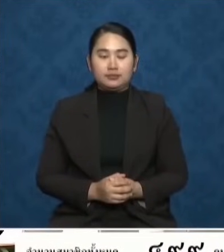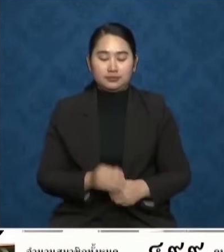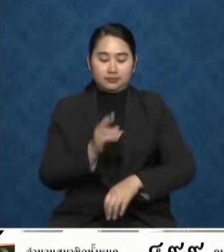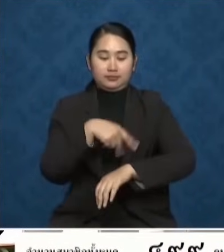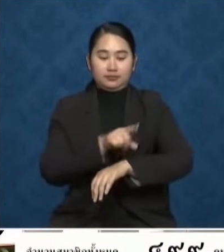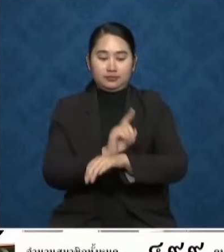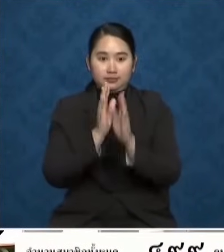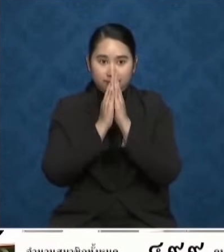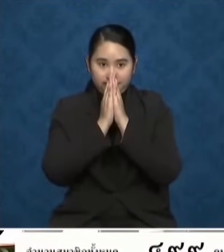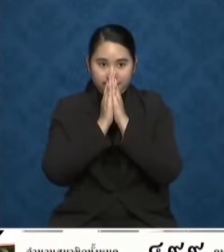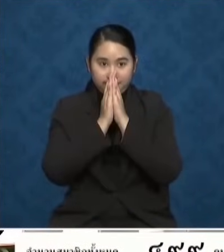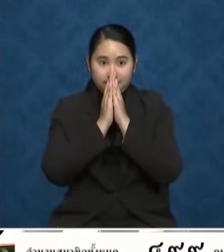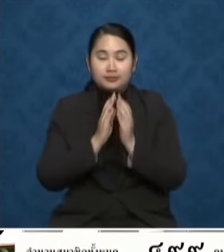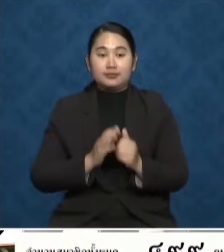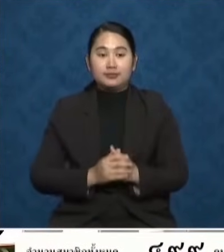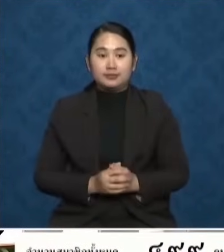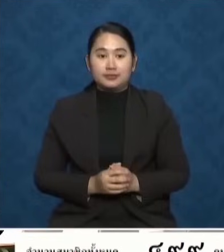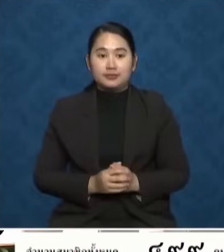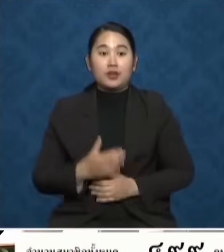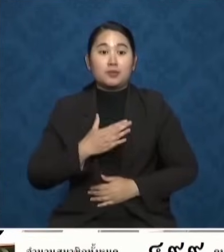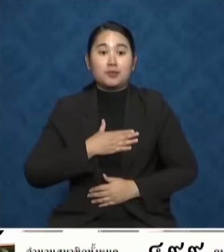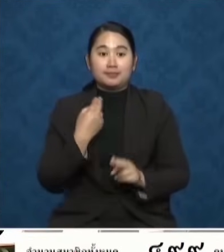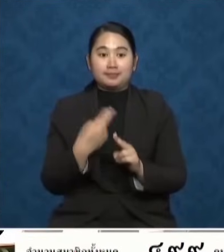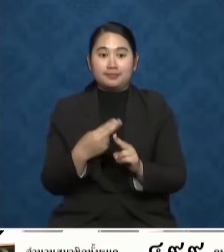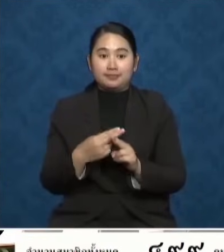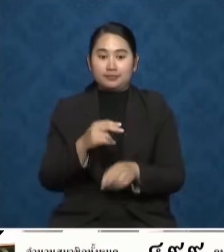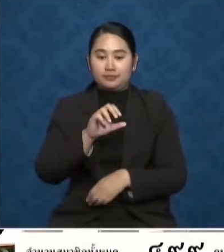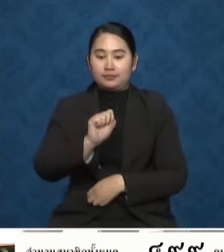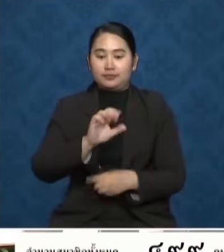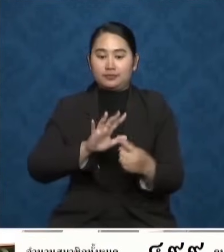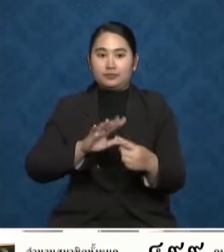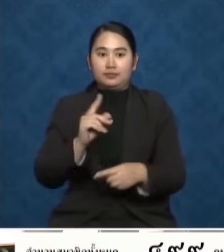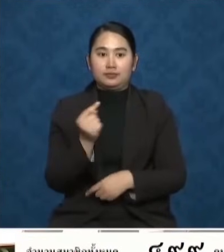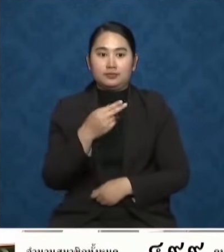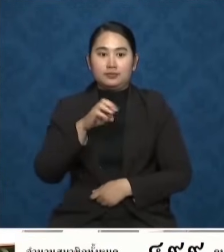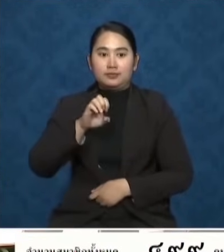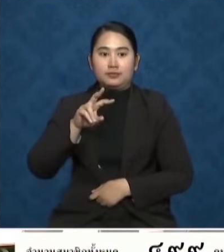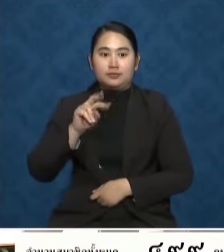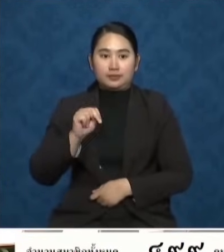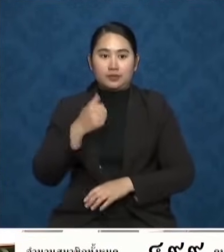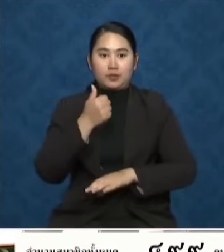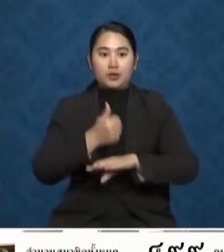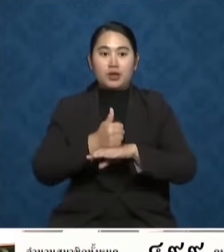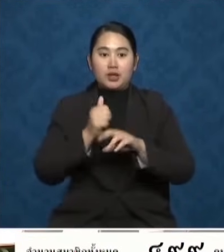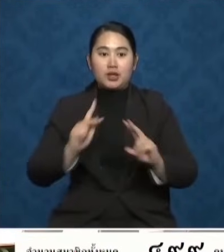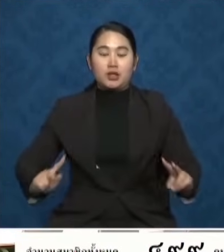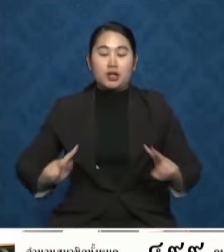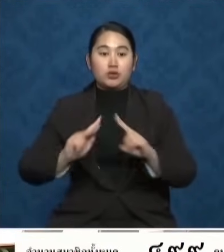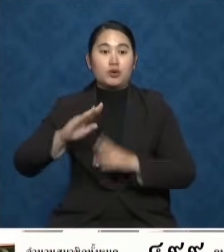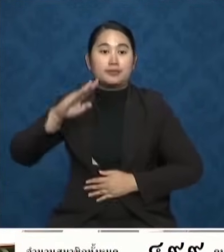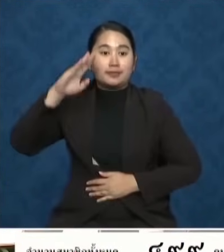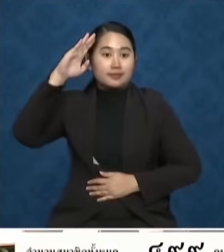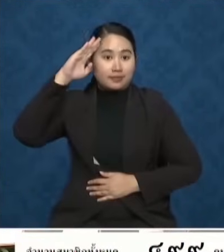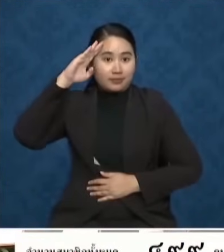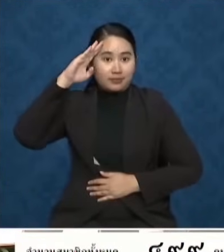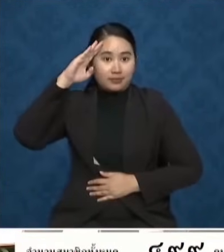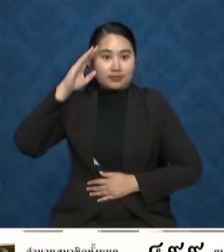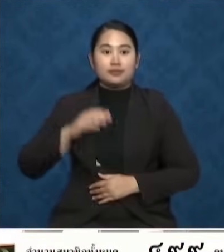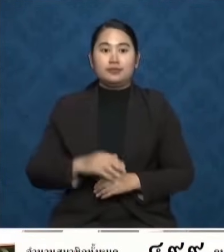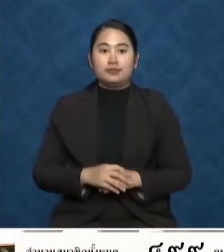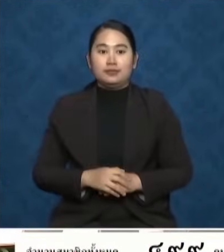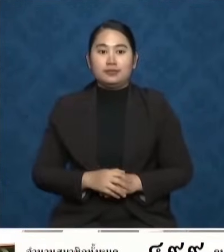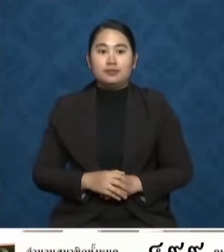กับเรียนท่านประธานที่เคารพกระผมสุทินคลังแสงรัฐมนตรีว่าการกระทรวงกลาโหมขอ